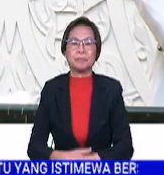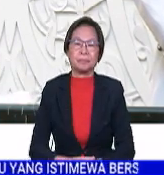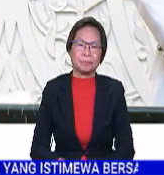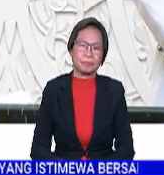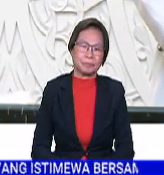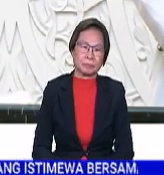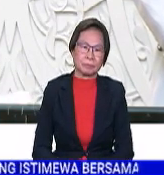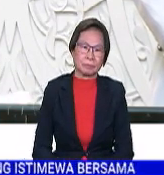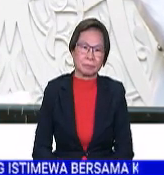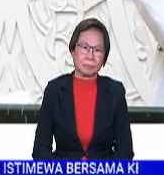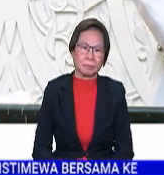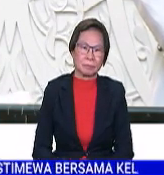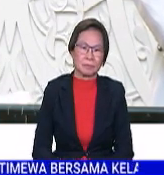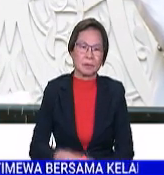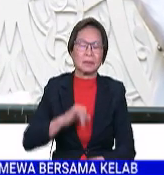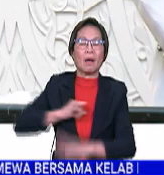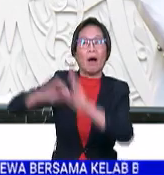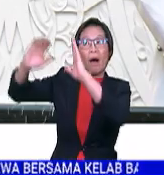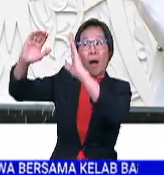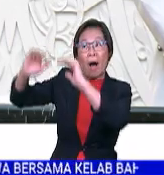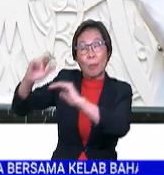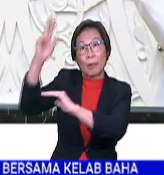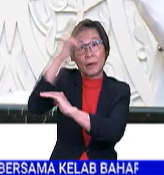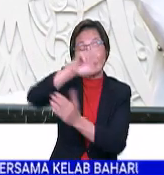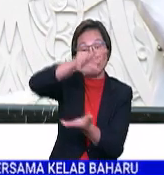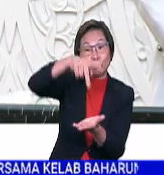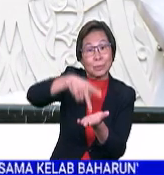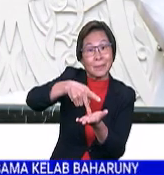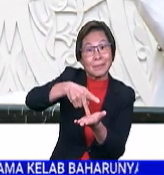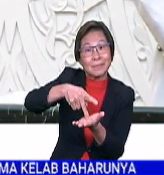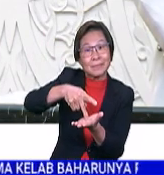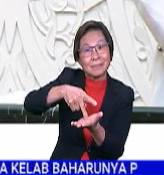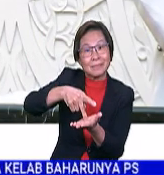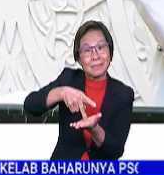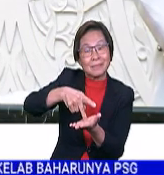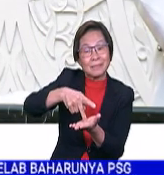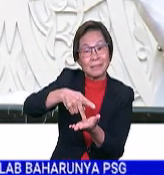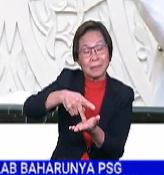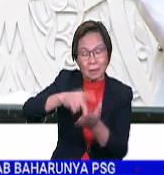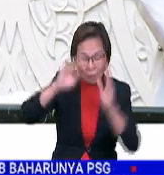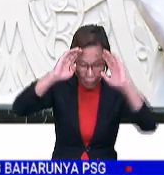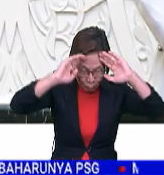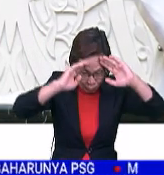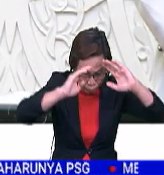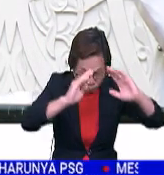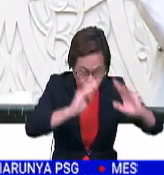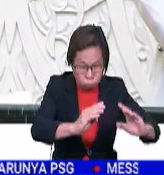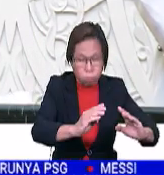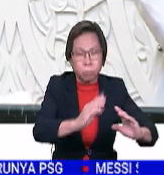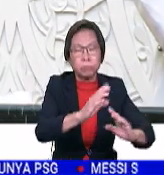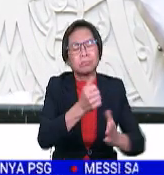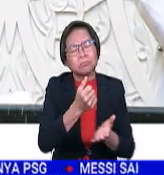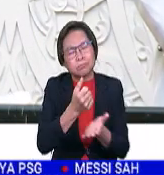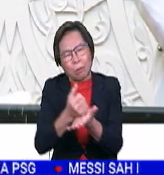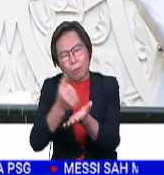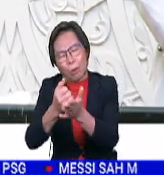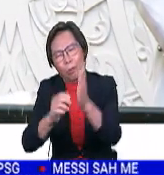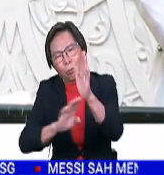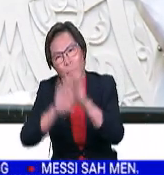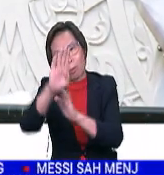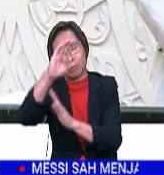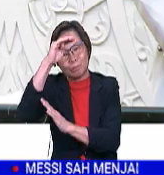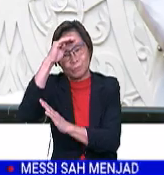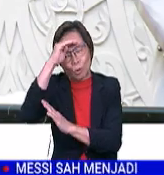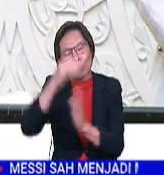lain saya juga harapkan agar kerajaan pusat memberi perhatian dan membantu pembangunan